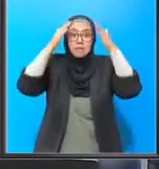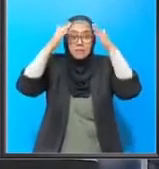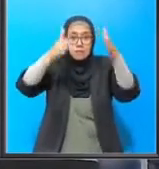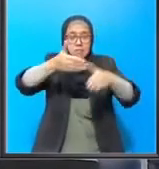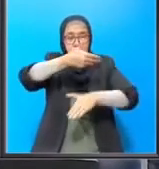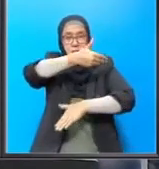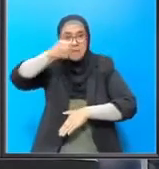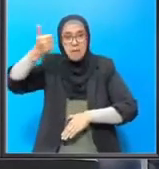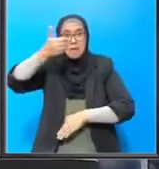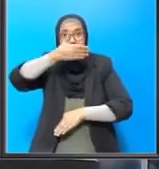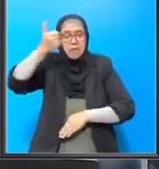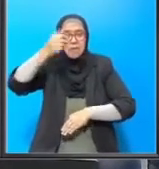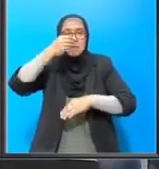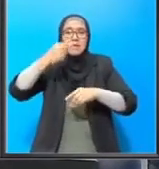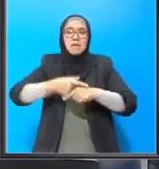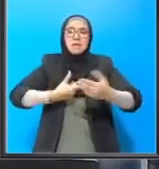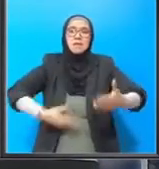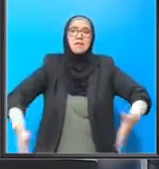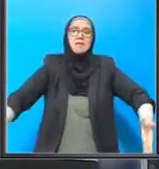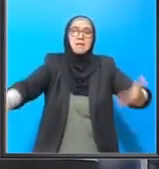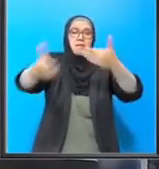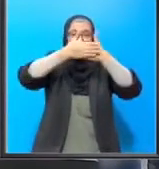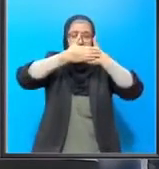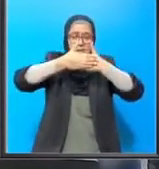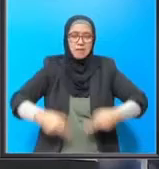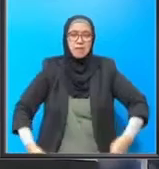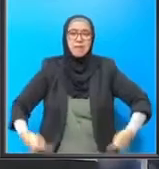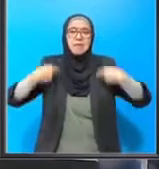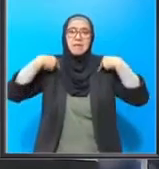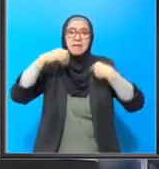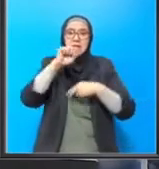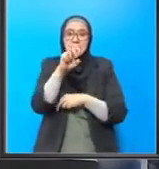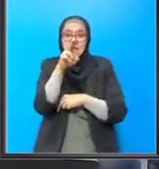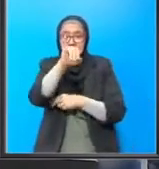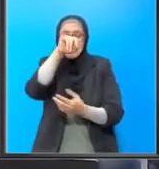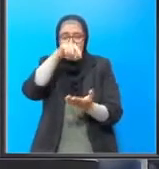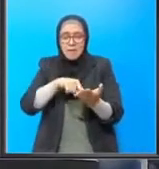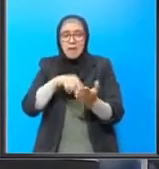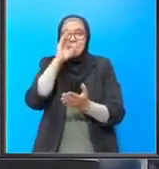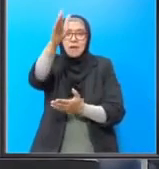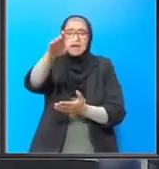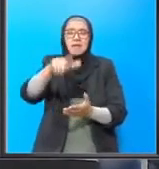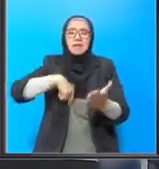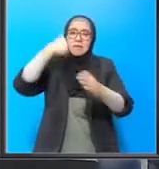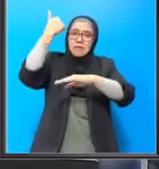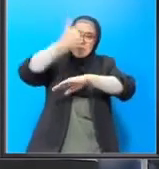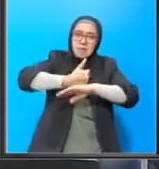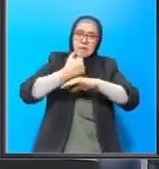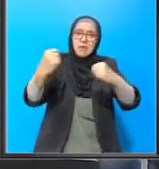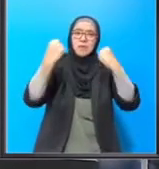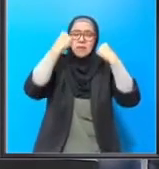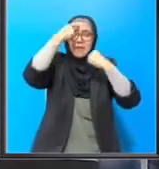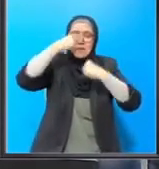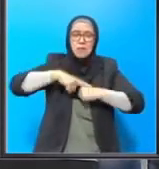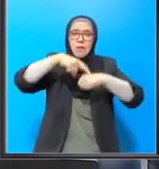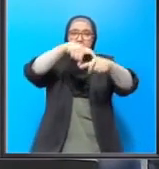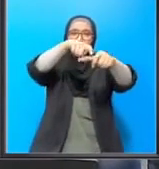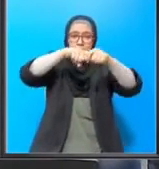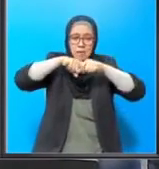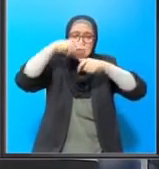dihidupkan seni ini niscaya dia akan membentuk satu kekuatan kepada plancungan